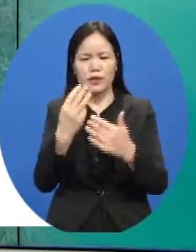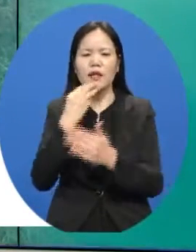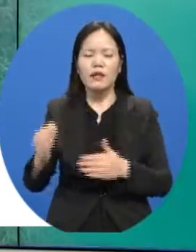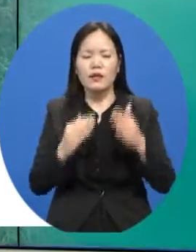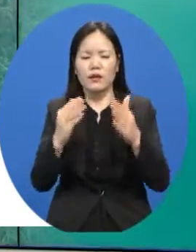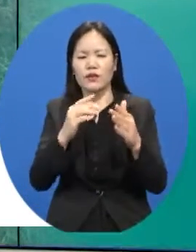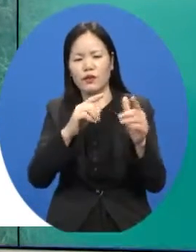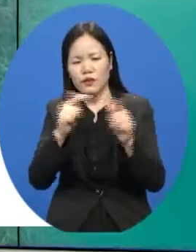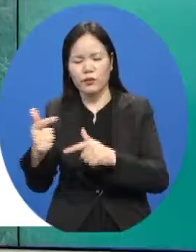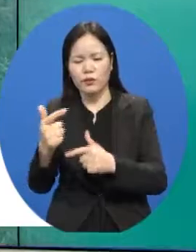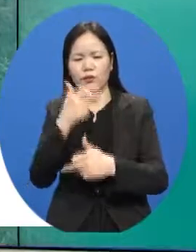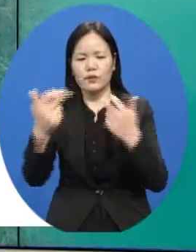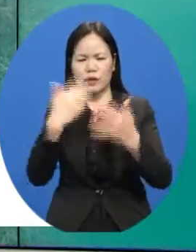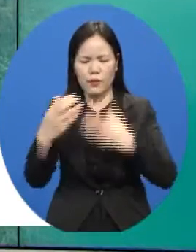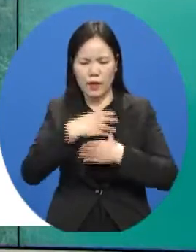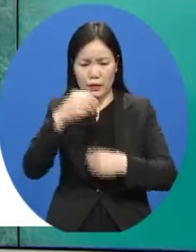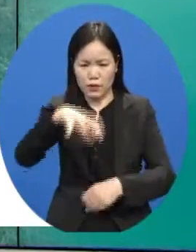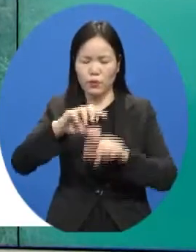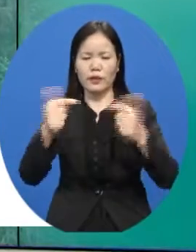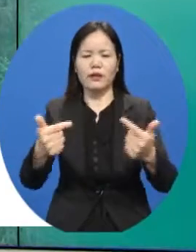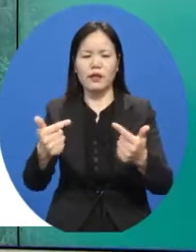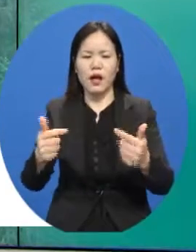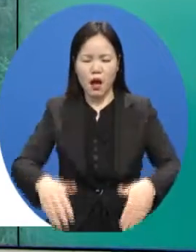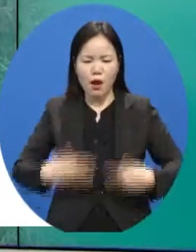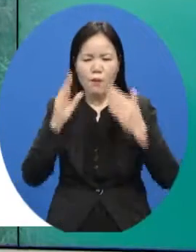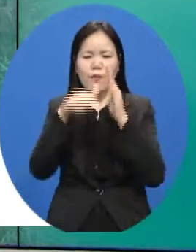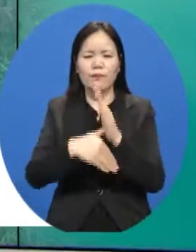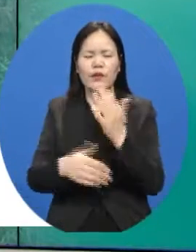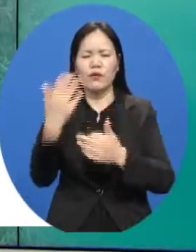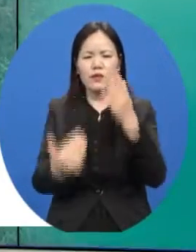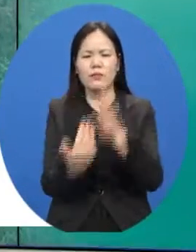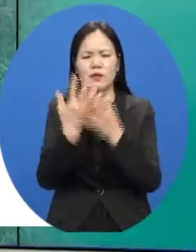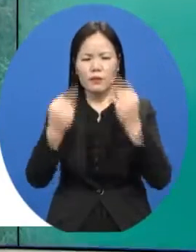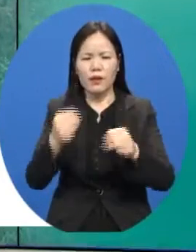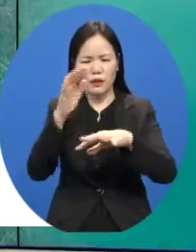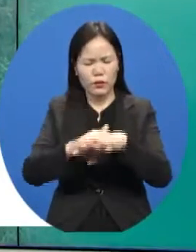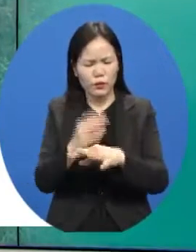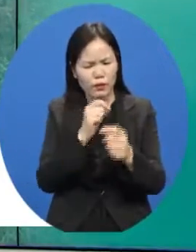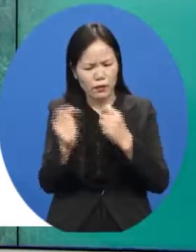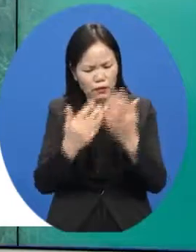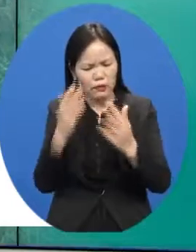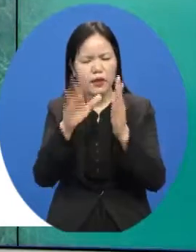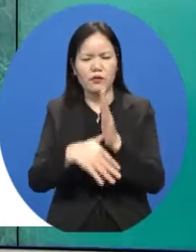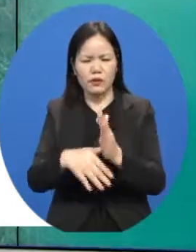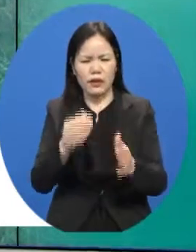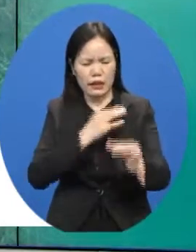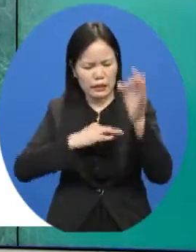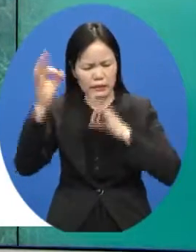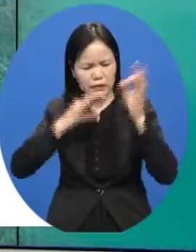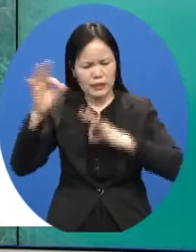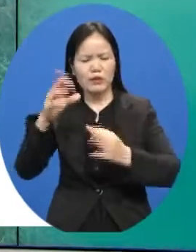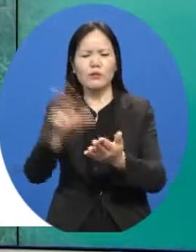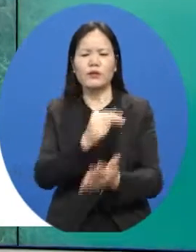산불의 안전지대가 아닙니다. 봄에 특히 화재가 많이 발생하는데 논밭 태우기를 할때 부주의가 가장 큰 문제인